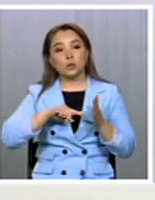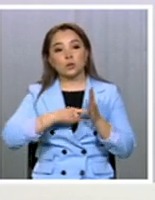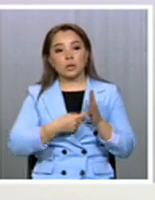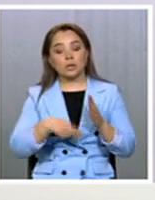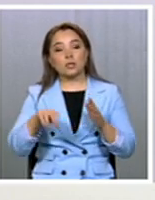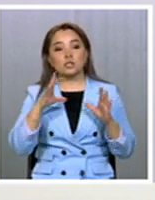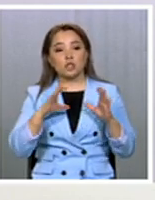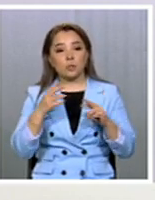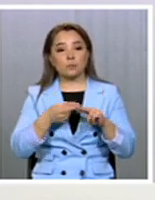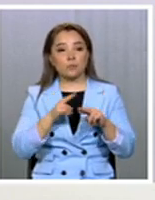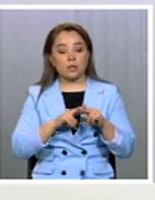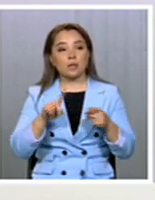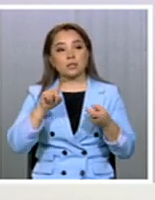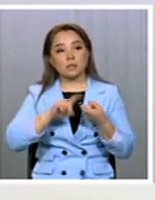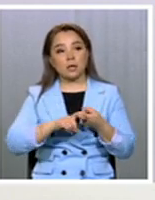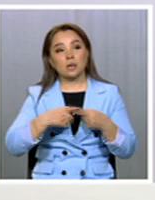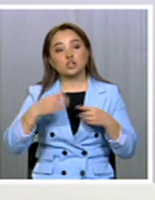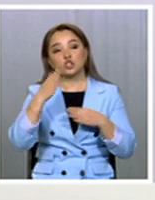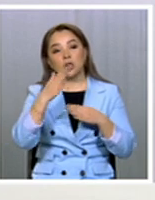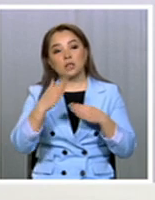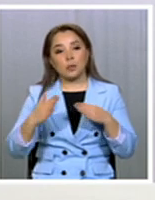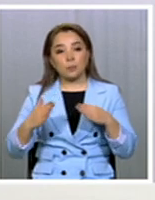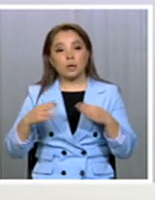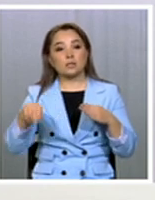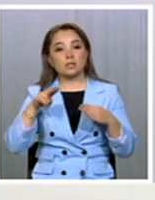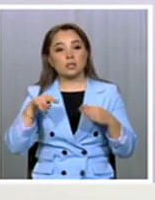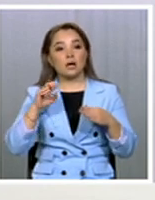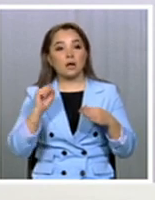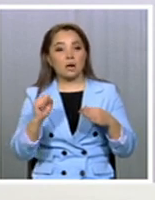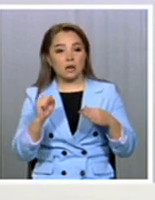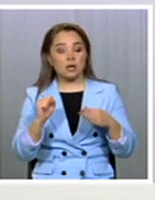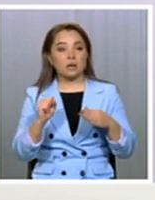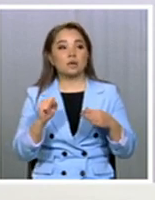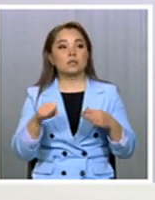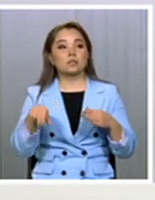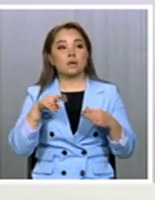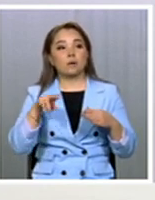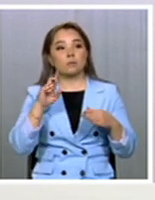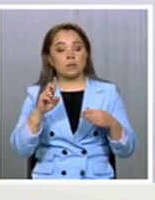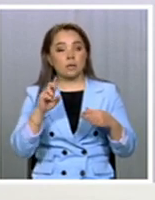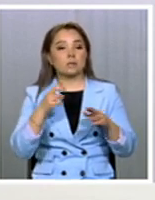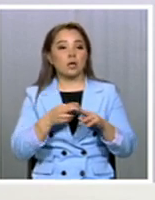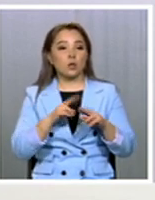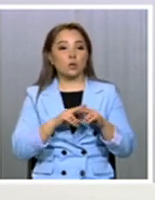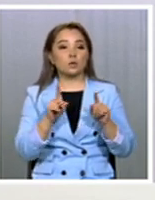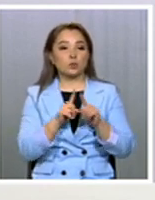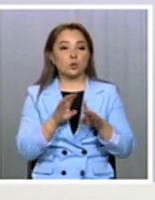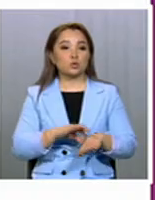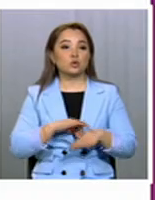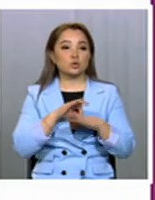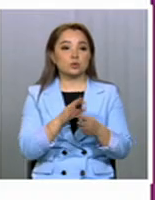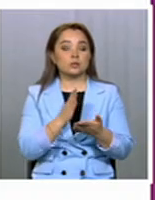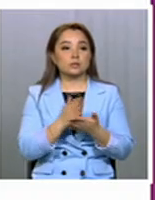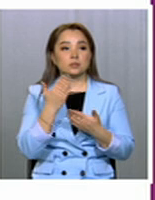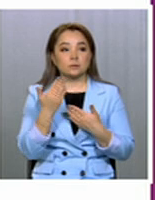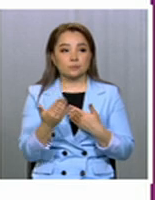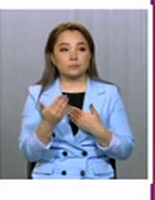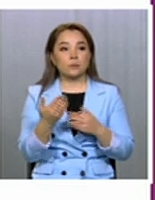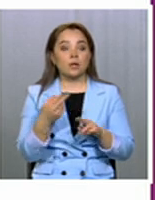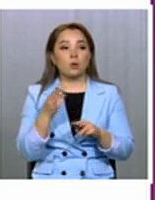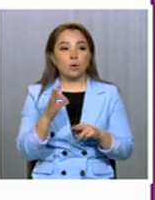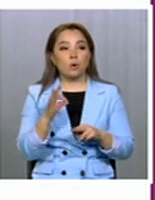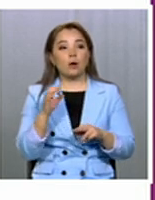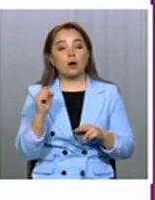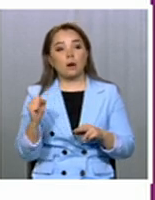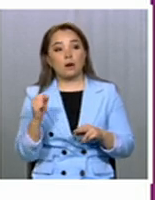шеңберге жанама, яғни Д А жанамасы мен Д Б жанамасы жүргізілген. О А